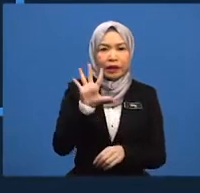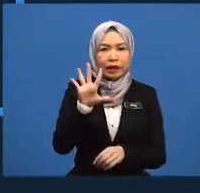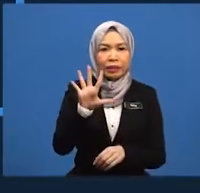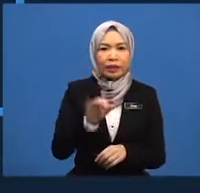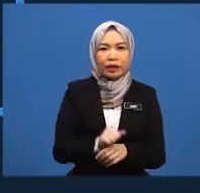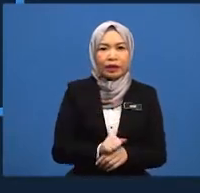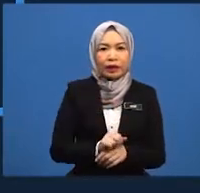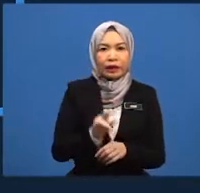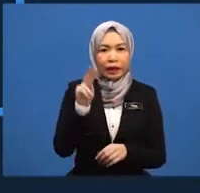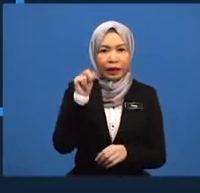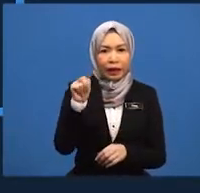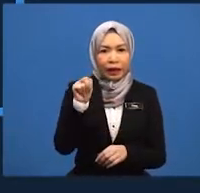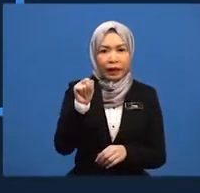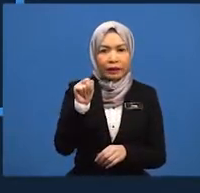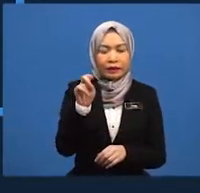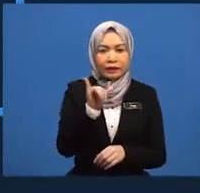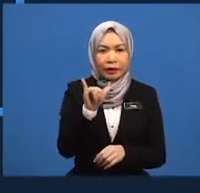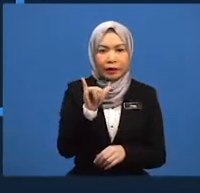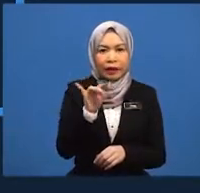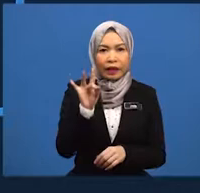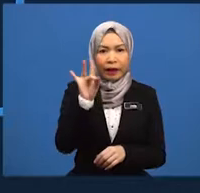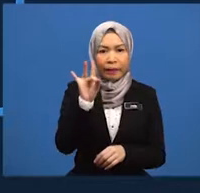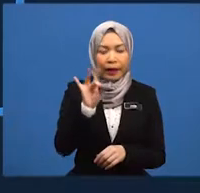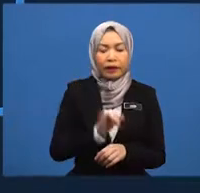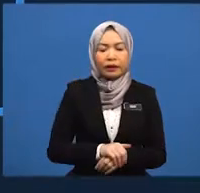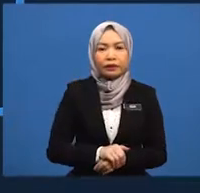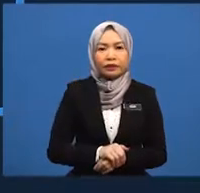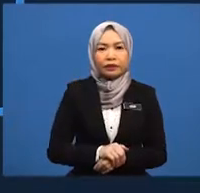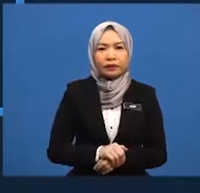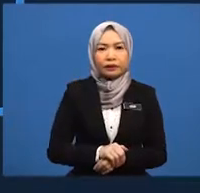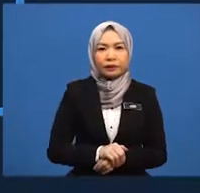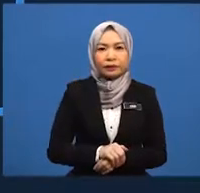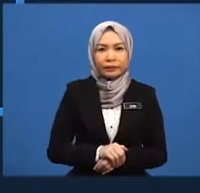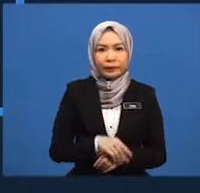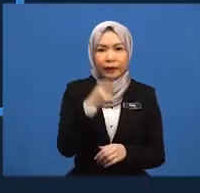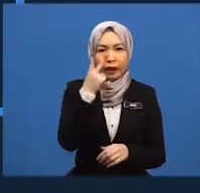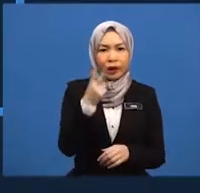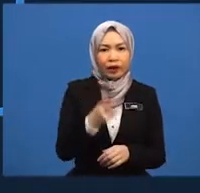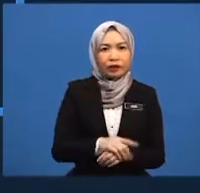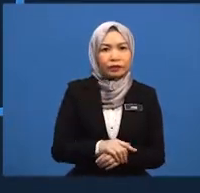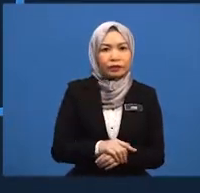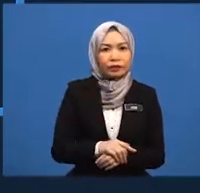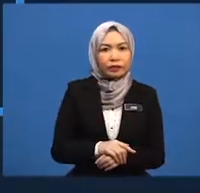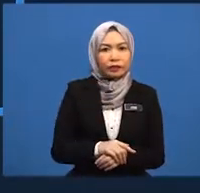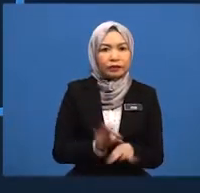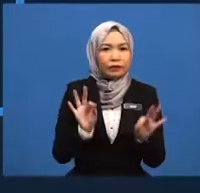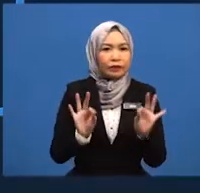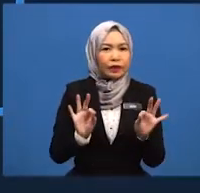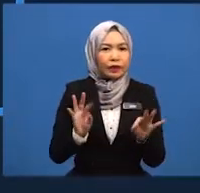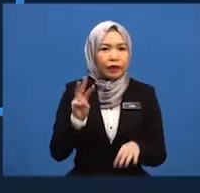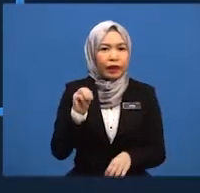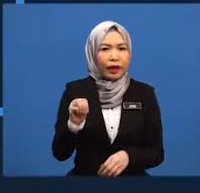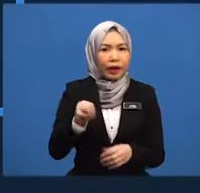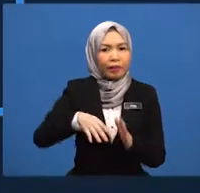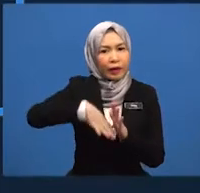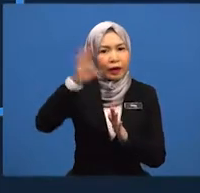N iaitu nombor 8. Semak adakah M lebih besar daripada N?